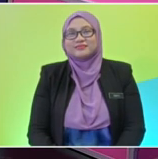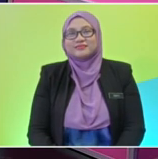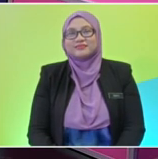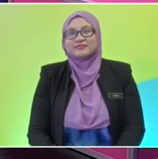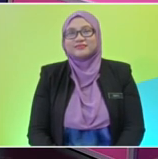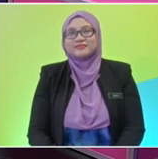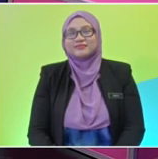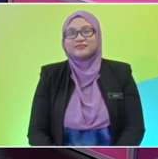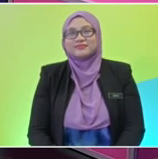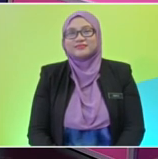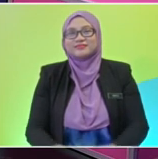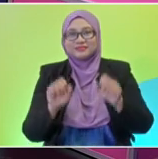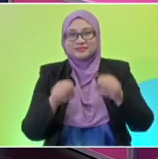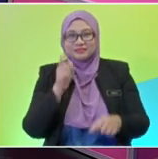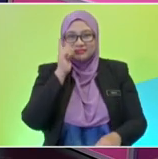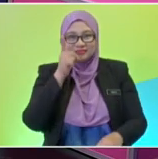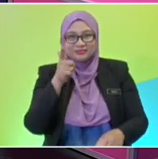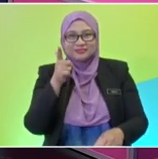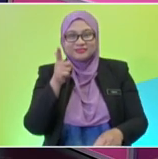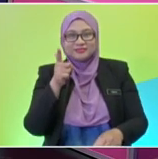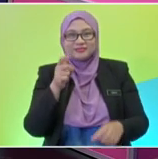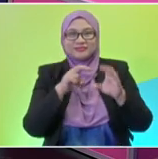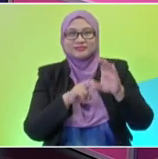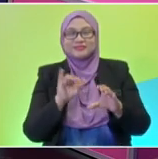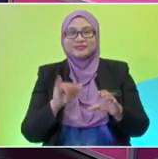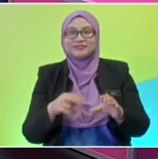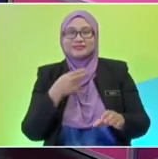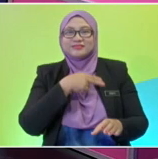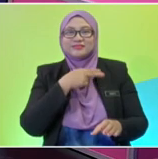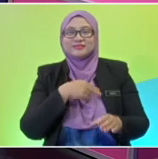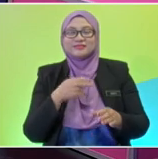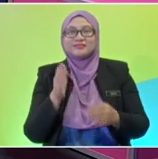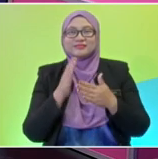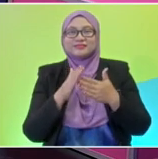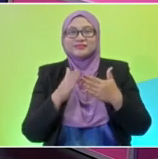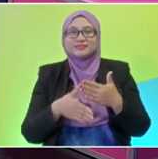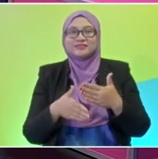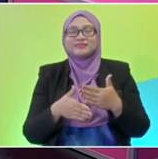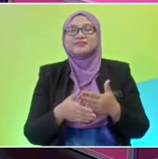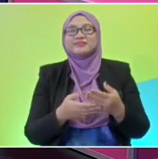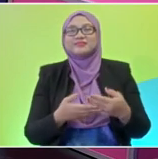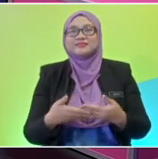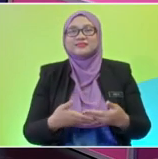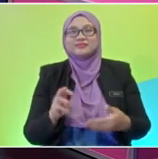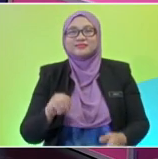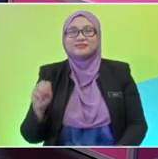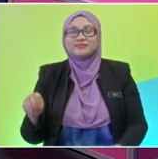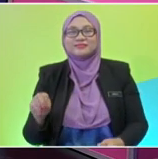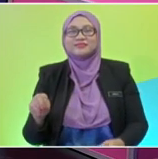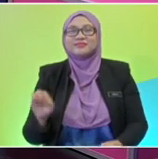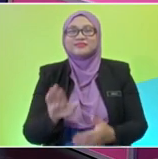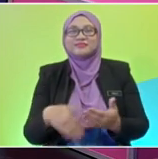toleransi yang dihasilkan oleh murid-murid kita hari ini Oke Baik murid-murid boleh tunjukkan hasil Project